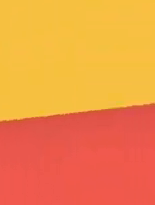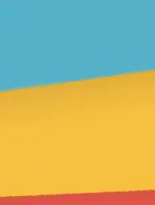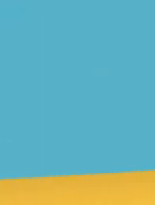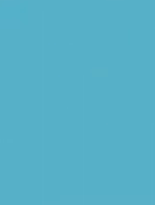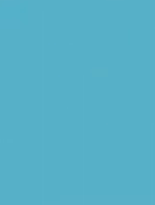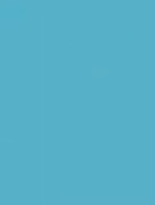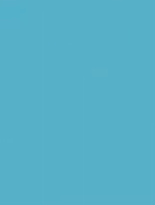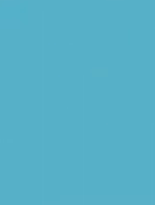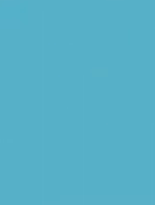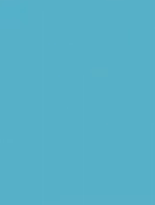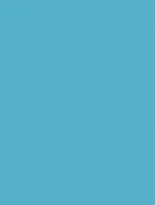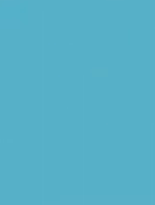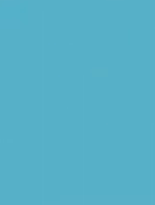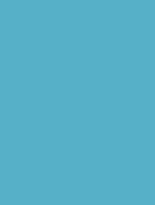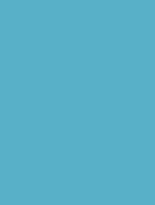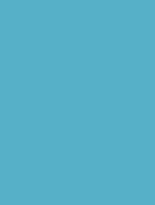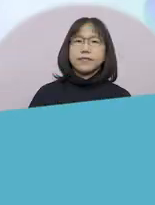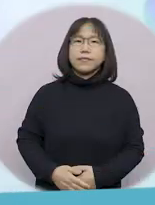으